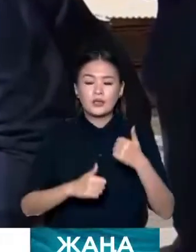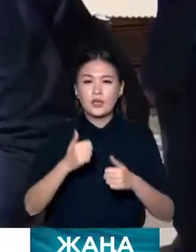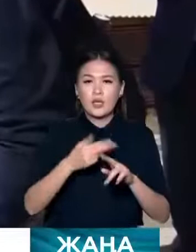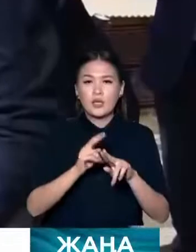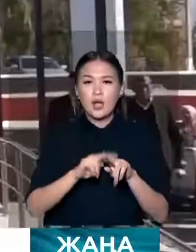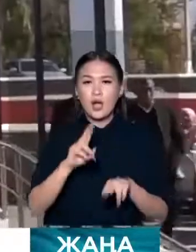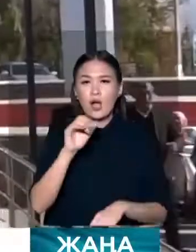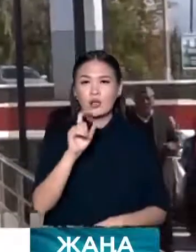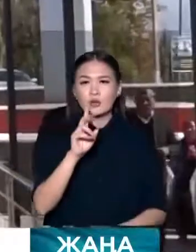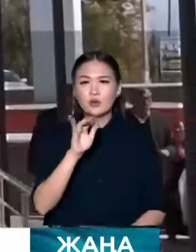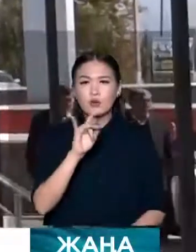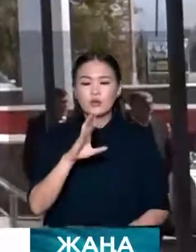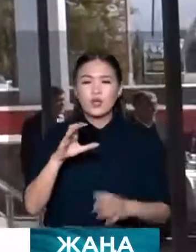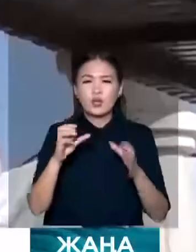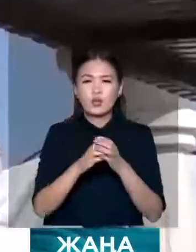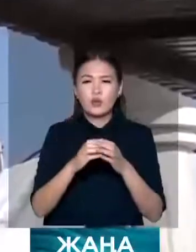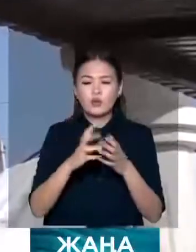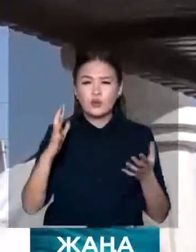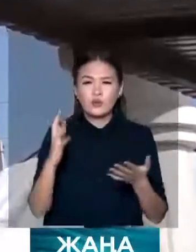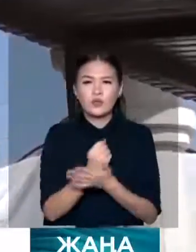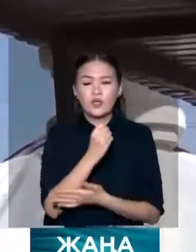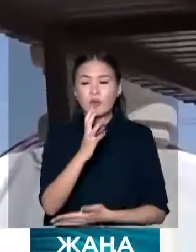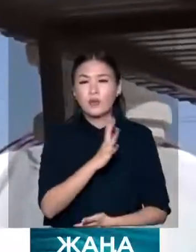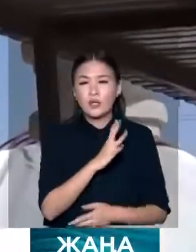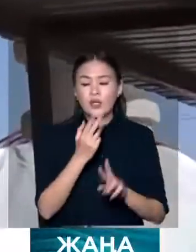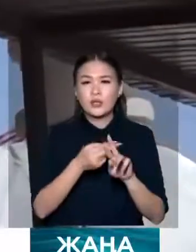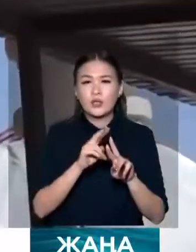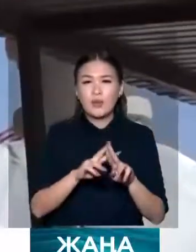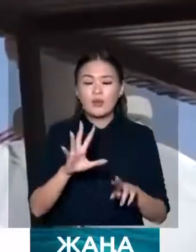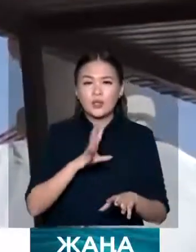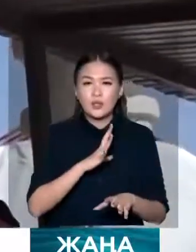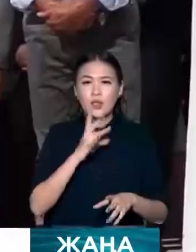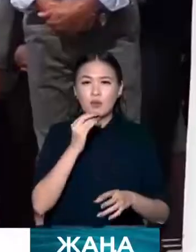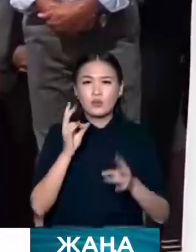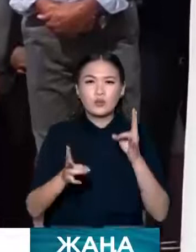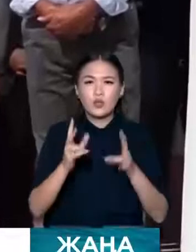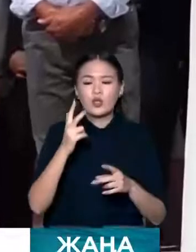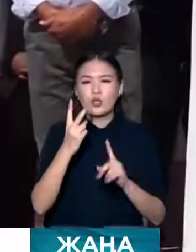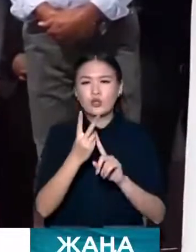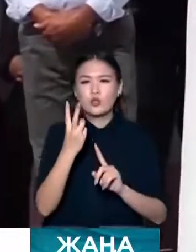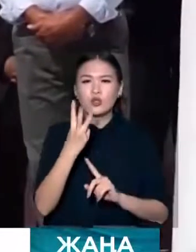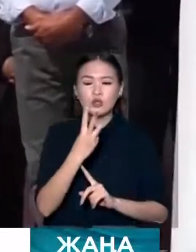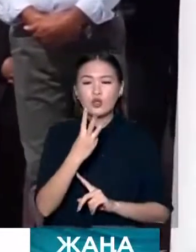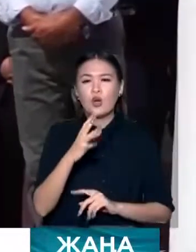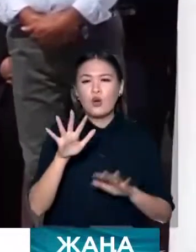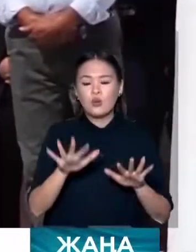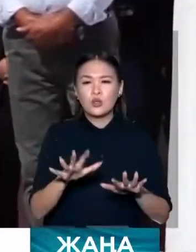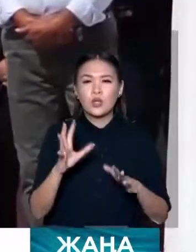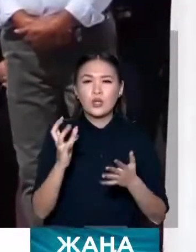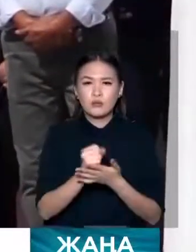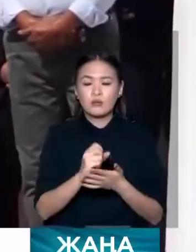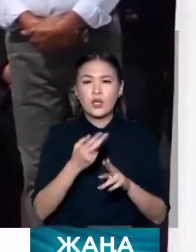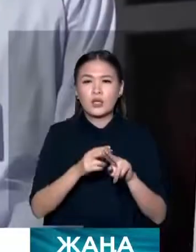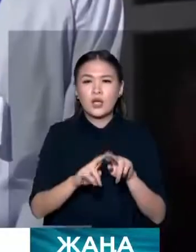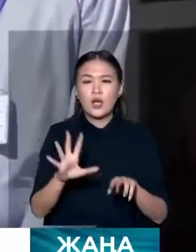бойынша Қазығұрттық аспаз топ жарды, ал келешіне Сауран аудандарынан келген аспаздар 2-3 орындарға ие болды. Фестивальдің өзге де